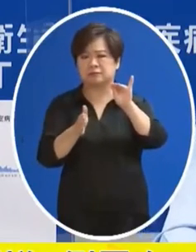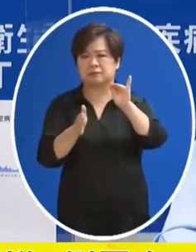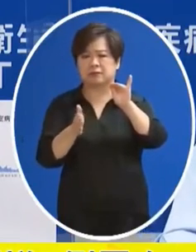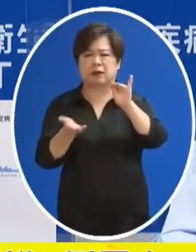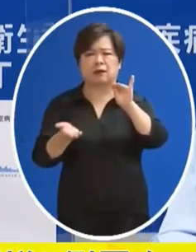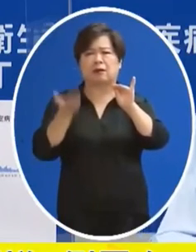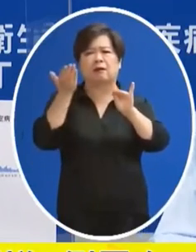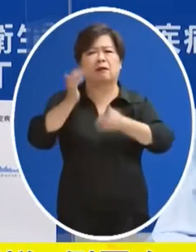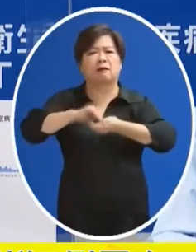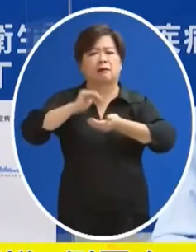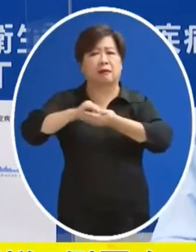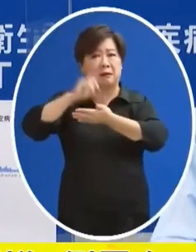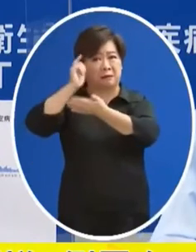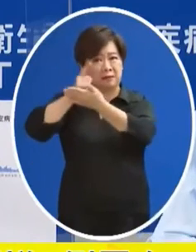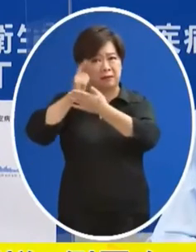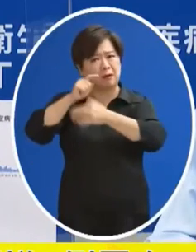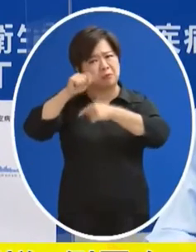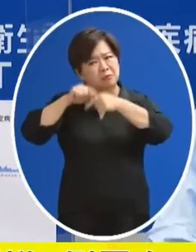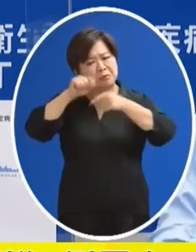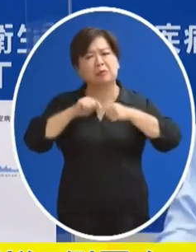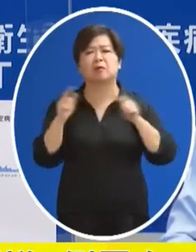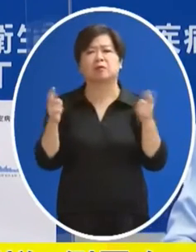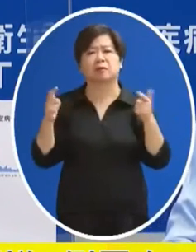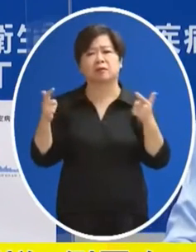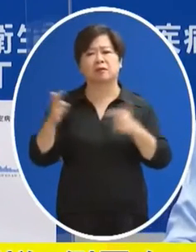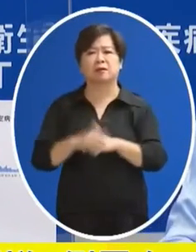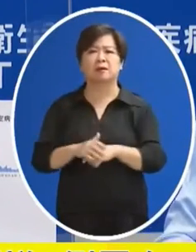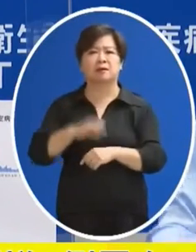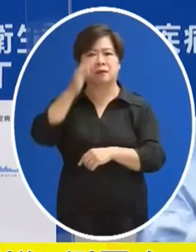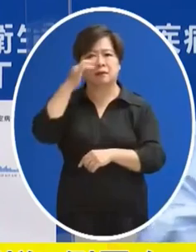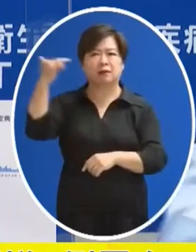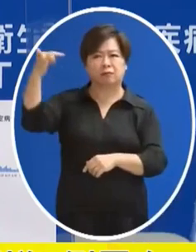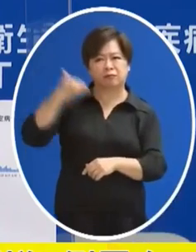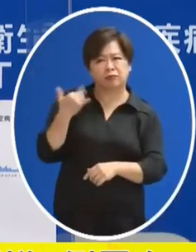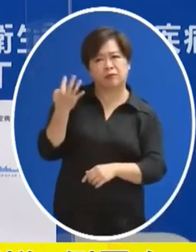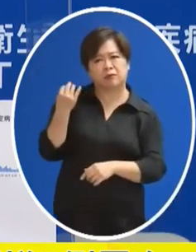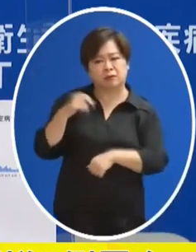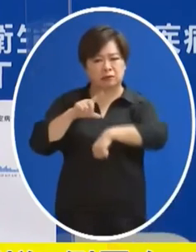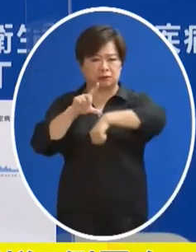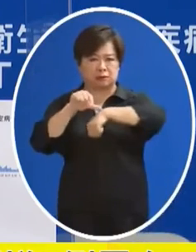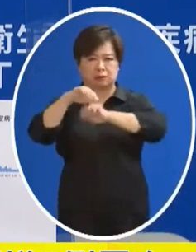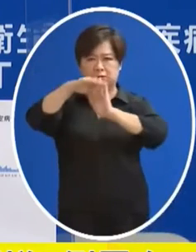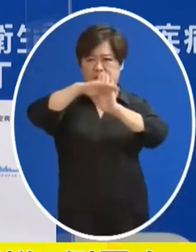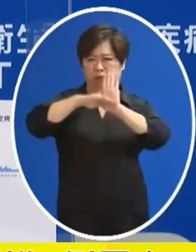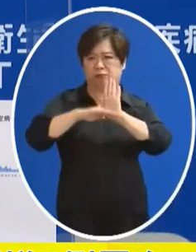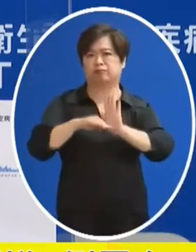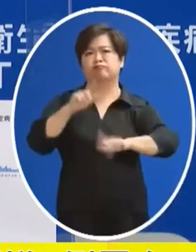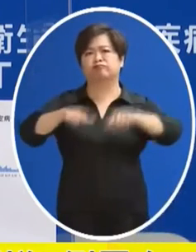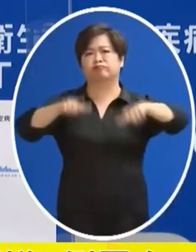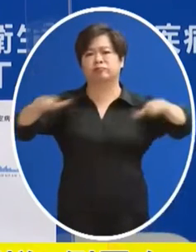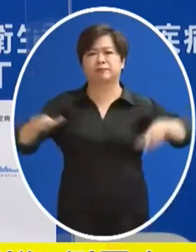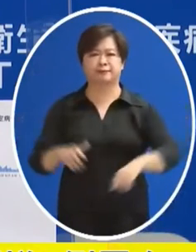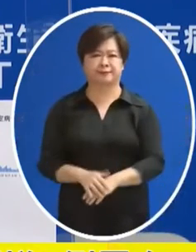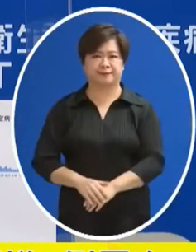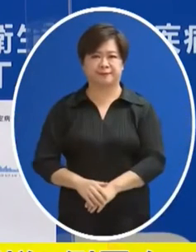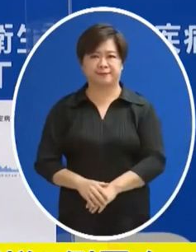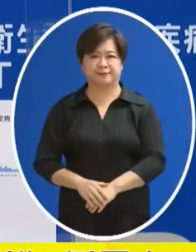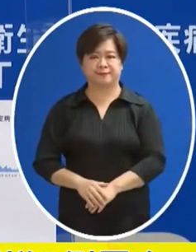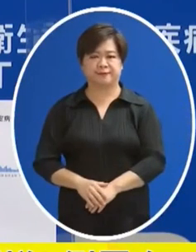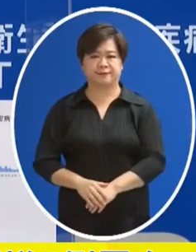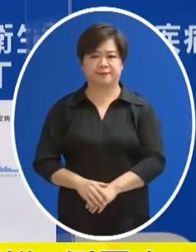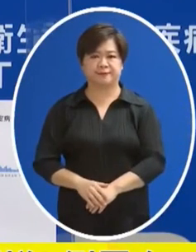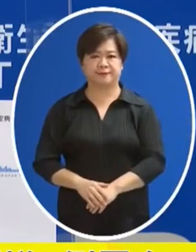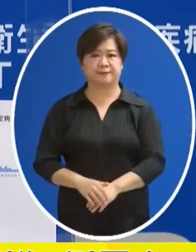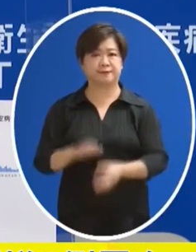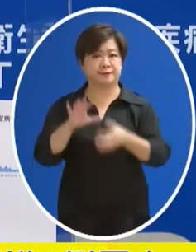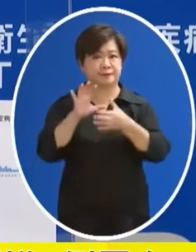是并不是每一天都刚好平均，班次的不同，时间的不同，各有不同。所以在哈，所以这一